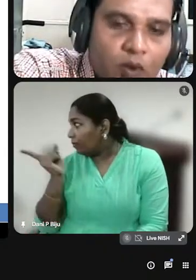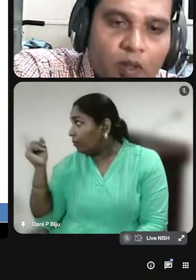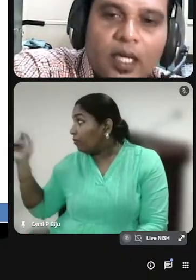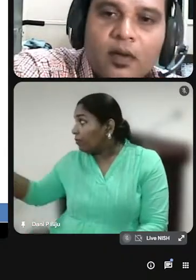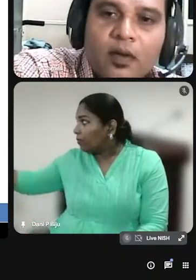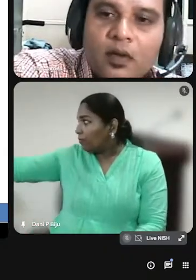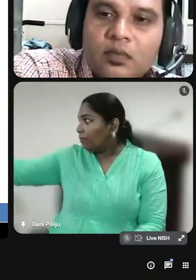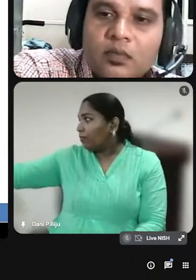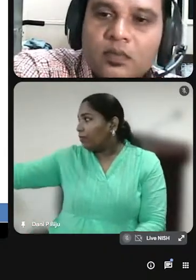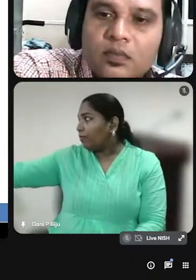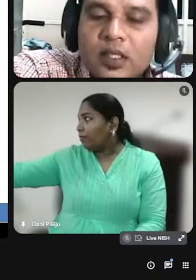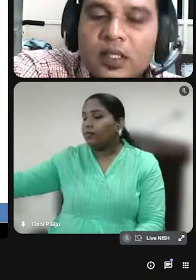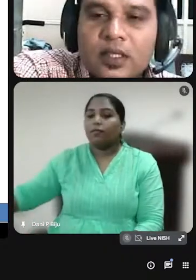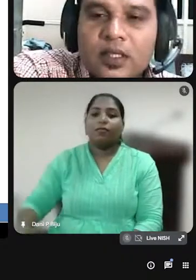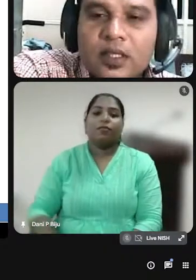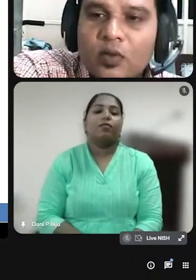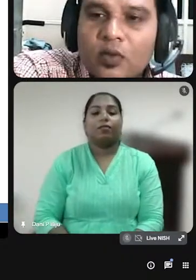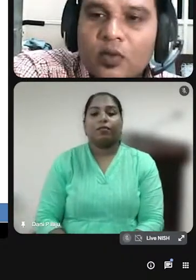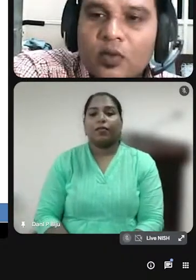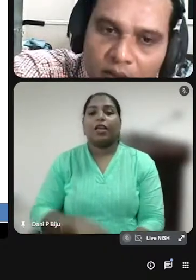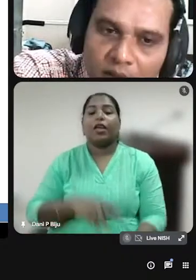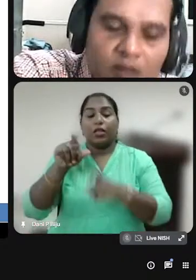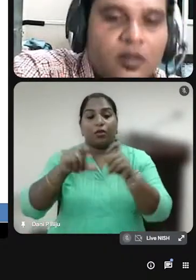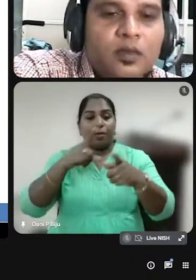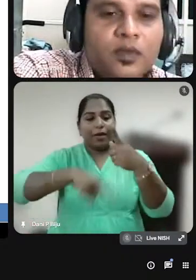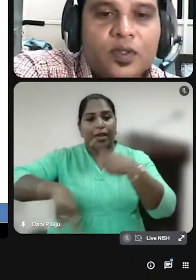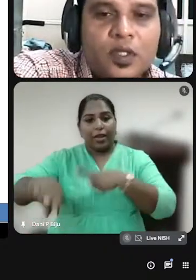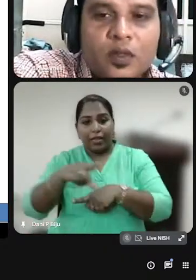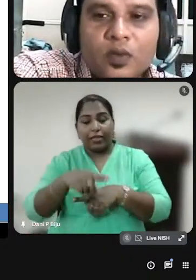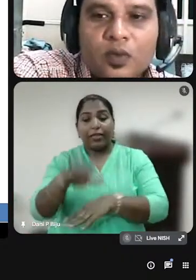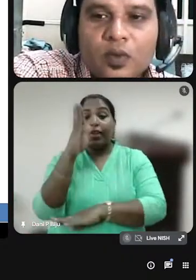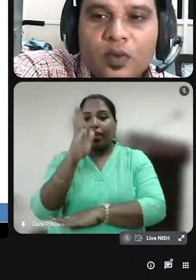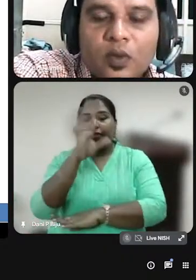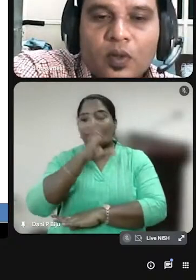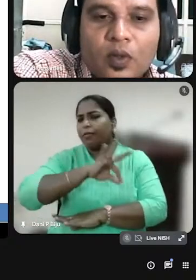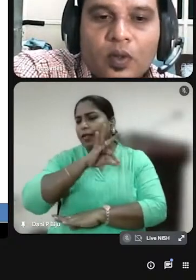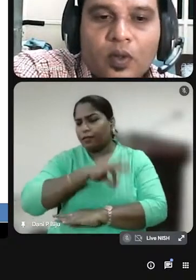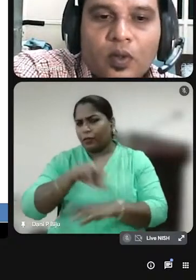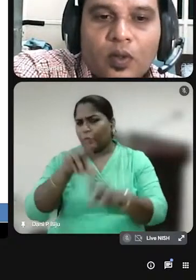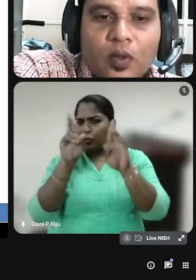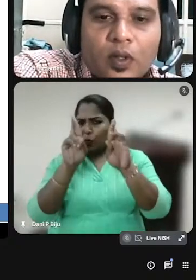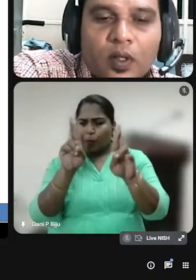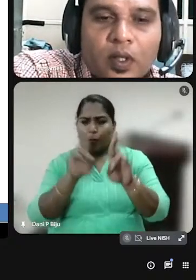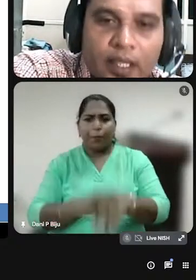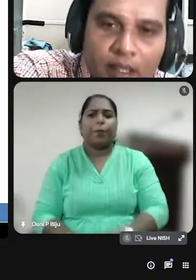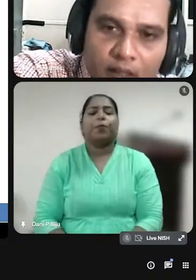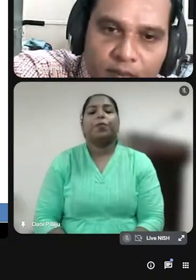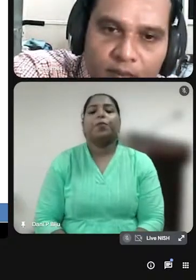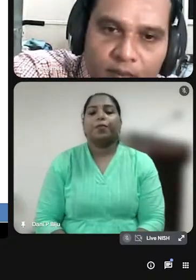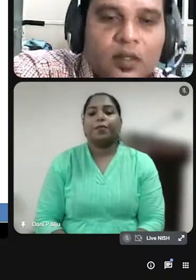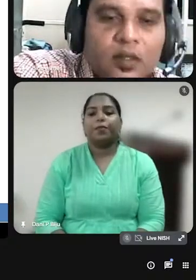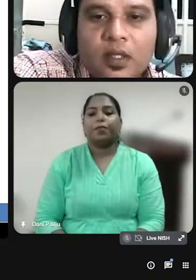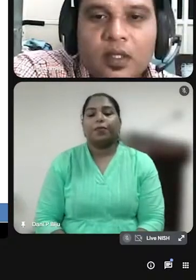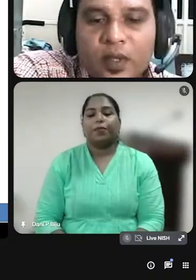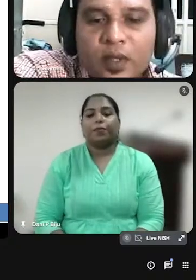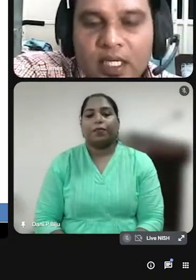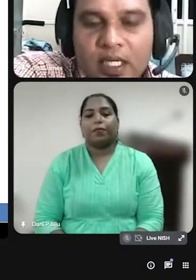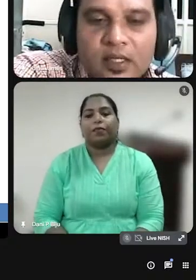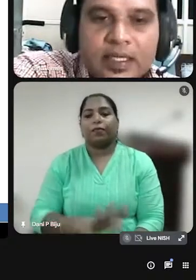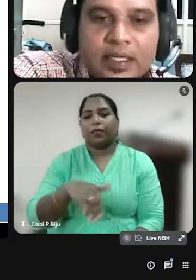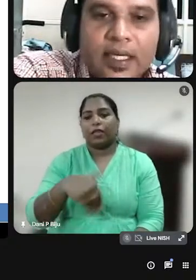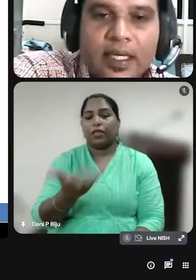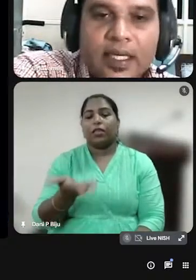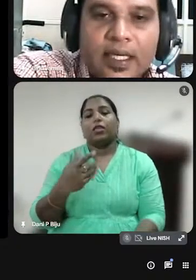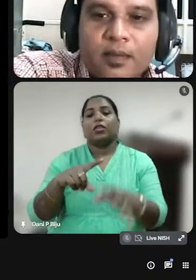അപ്പോ എല്ലാവർക്കും ഈ സെഷൻ ഉപകാരപ്രദമായി എന്ന് വിശ്വസിക്കുന്നു. ഇനി നമുക്ക് ക്വസ്റ്റ്യൻ